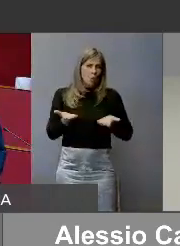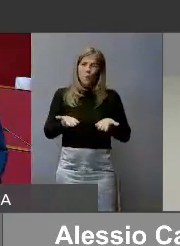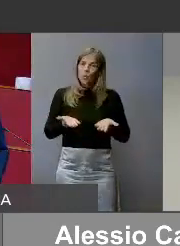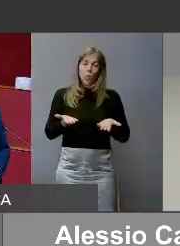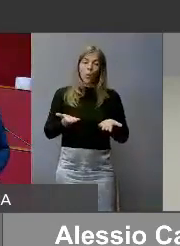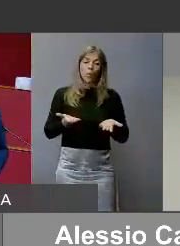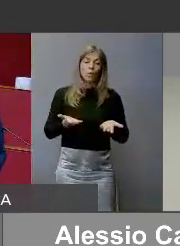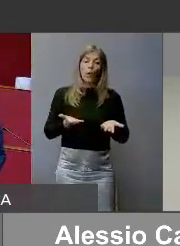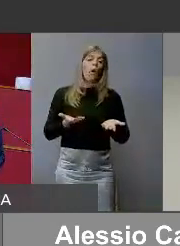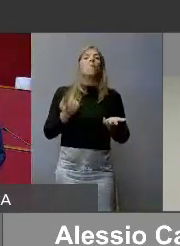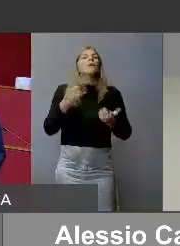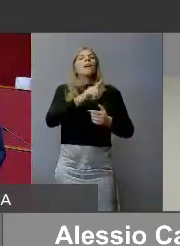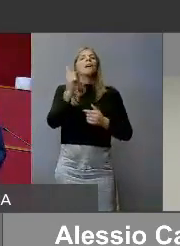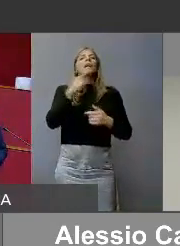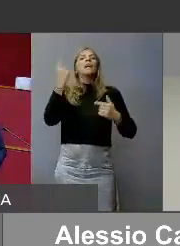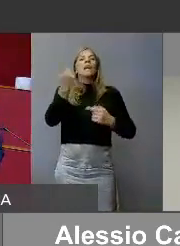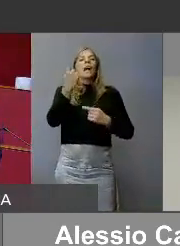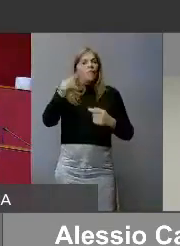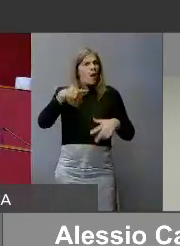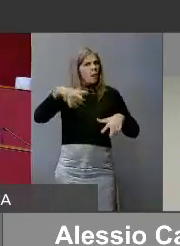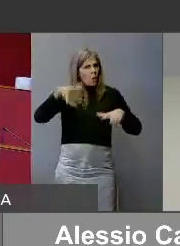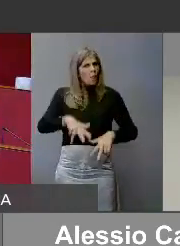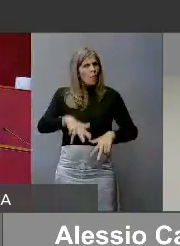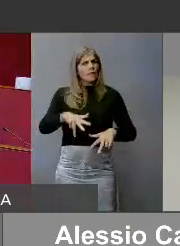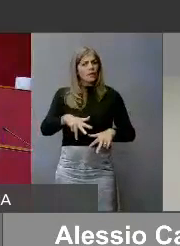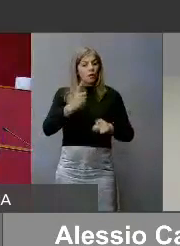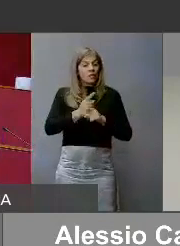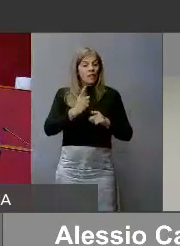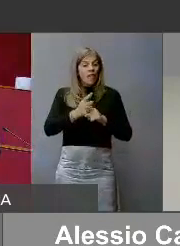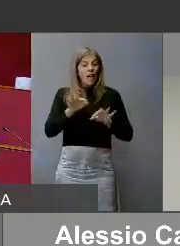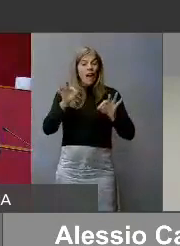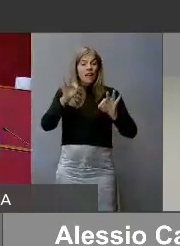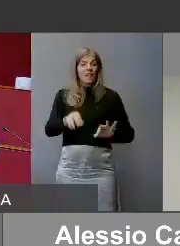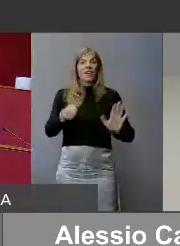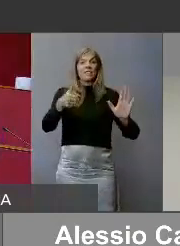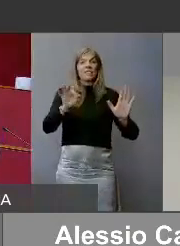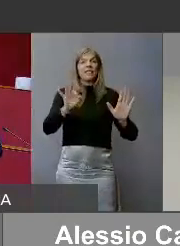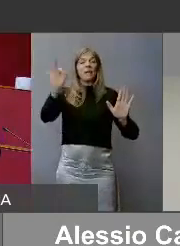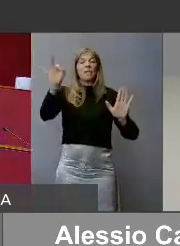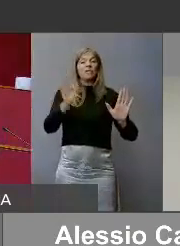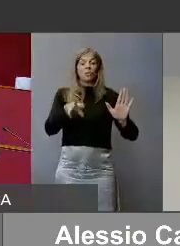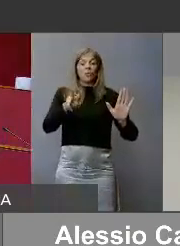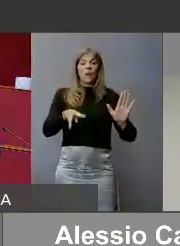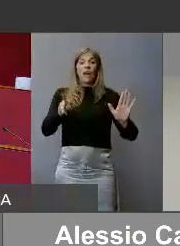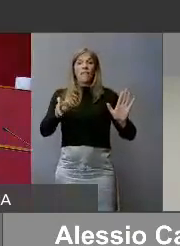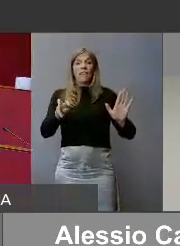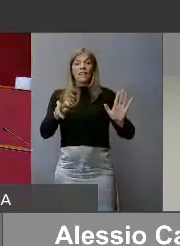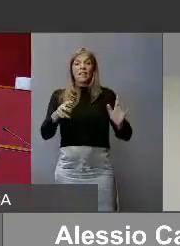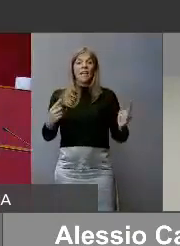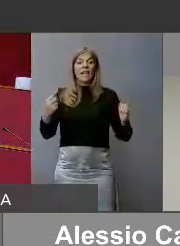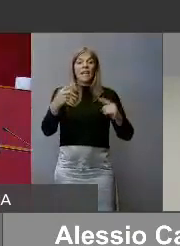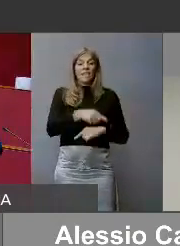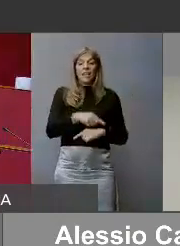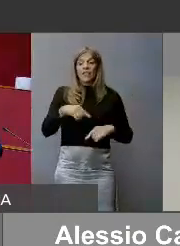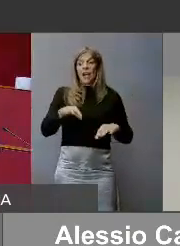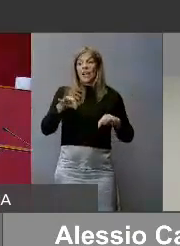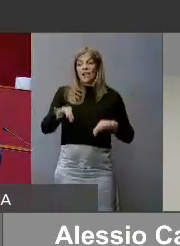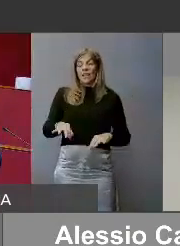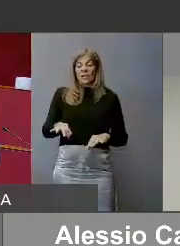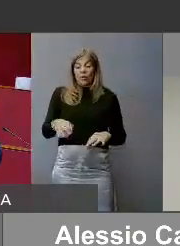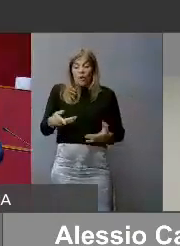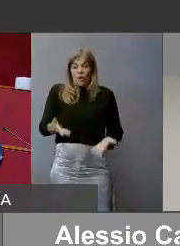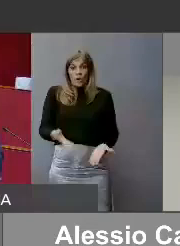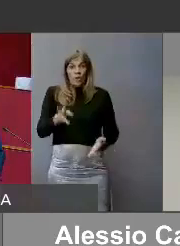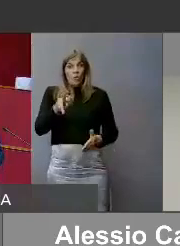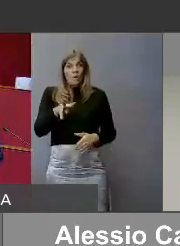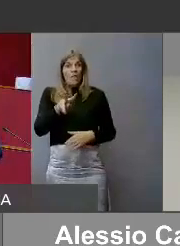perché chi è java promessa di arrivare al 63 cento nel 2020 oggi ci ha parlato il 2020 al 35 43 e anche se vi verrà